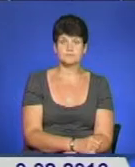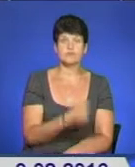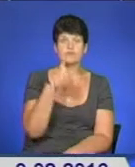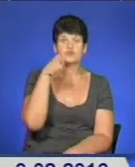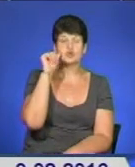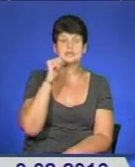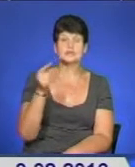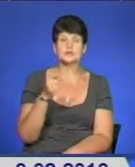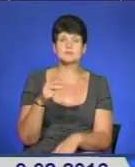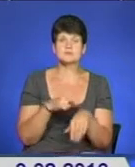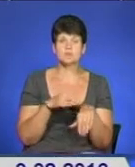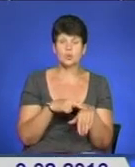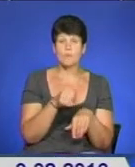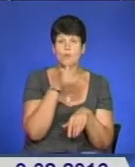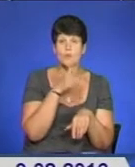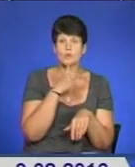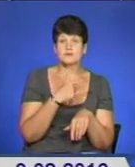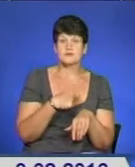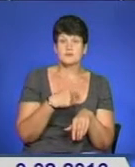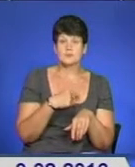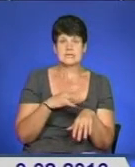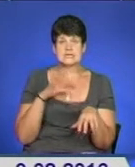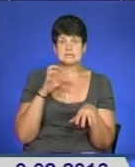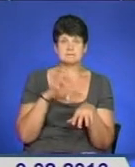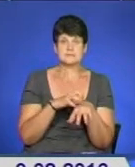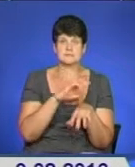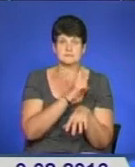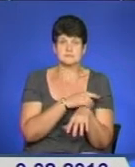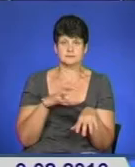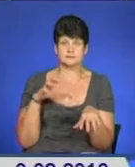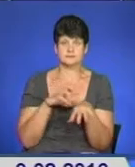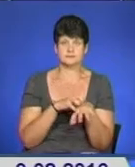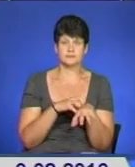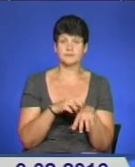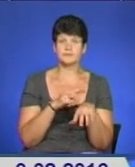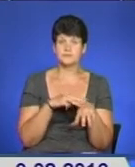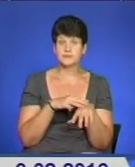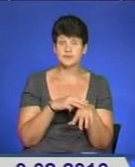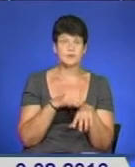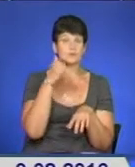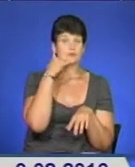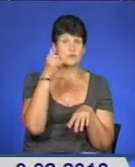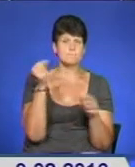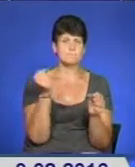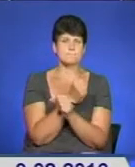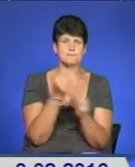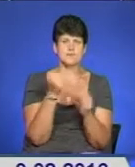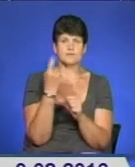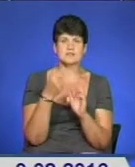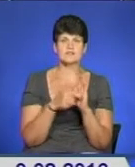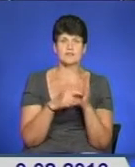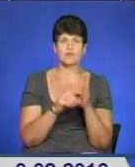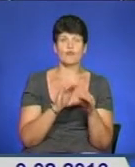Вчора тернопільський патрульний спробував на собі міцність зубів правопорушника. До правоохоронців надійшло повідомлення про бійку в одній з квартир по